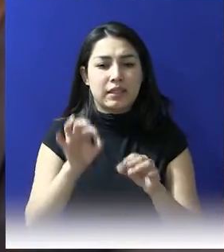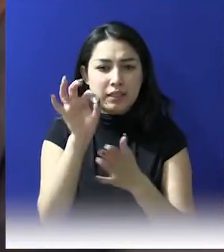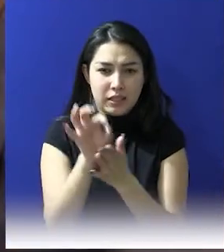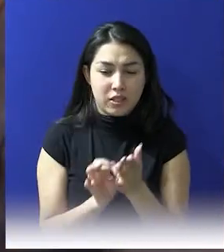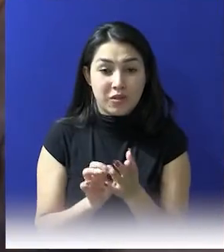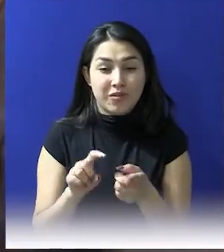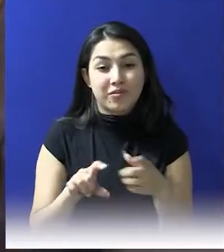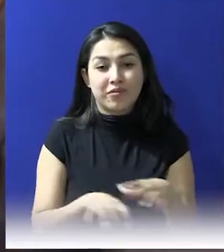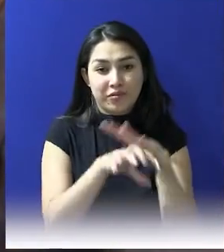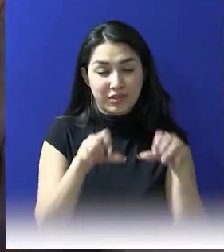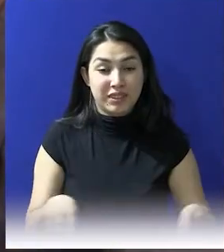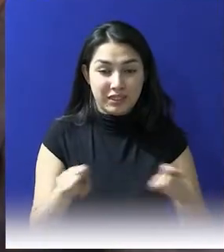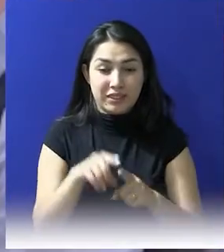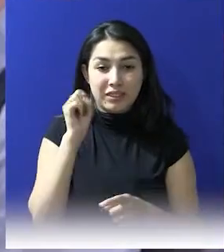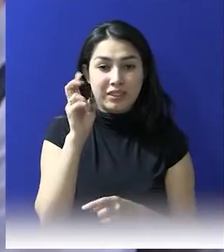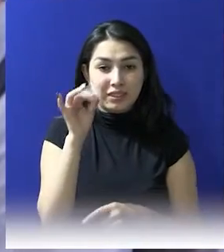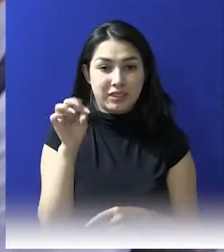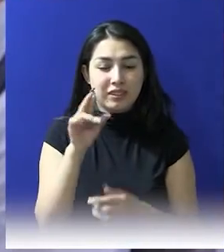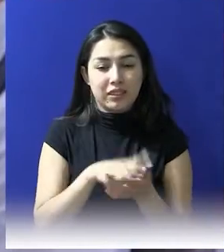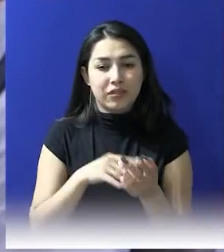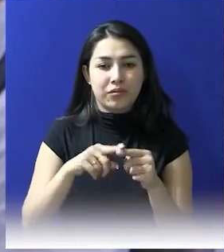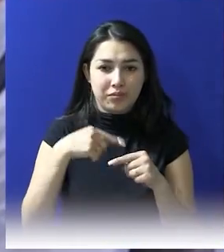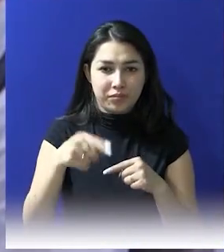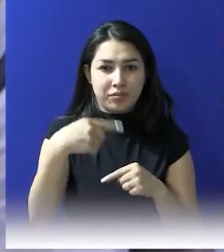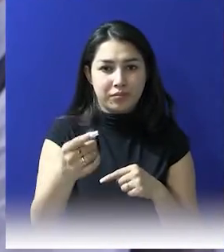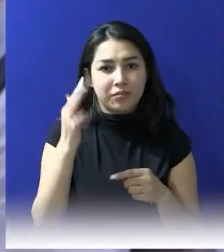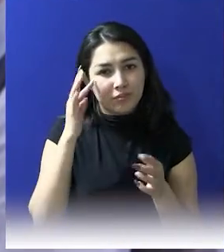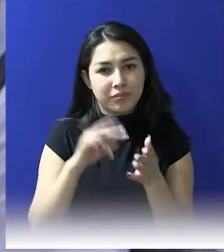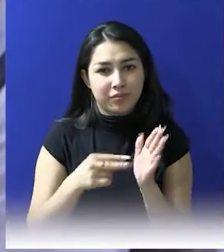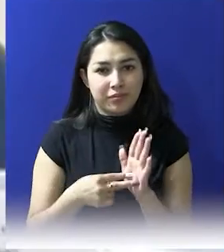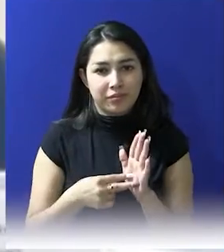өкілдері мұндай акциялар алдағы уақытта да жалғасын табатындығын жеткізді.